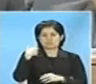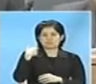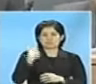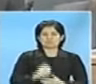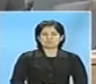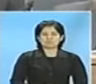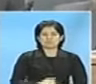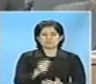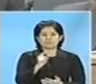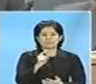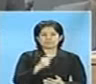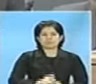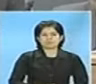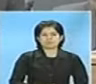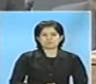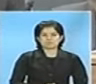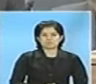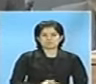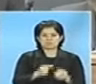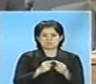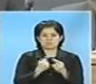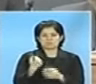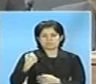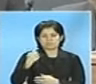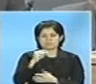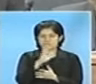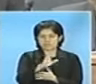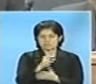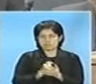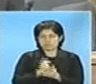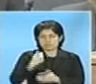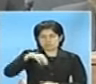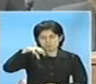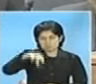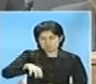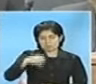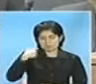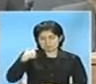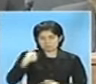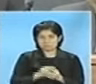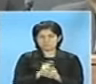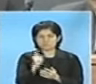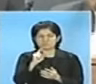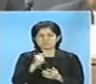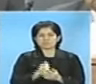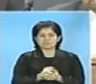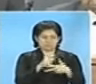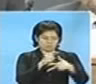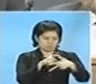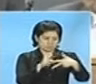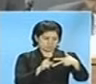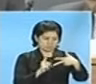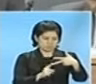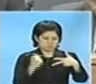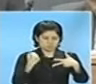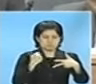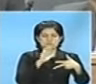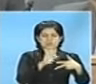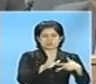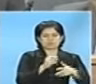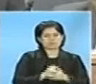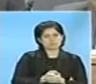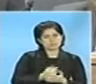ระหรืออำนาจตุลาการที่เคยทวงดุลต่ออำนาจสามอำนาจนี้มันจะดู